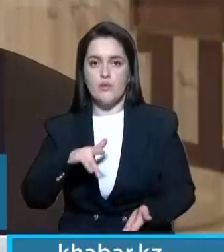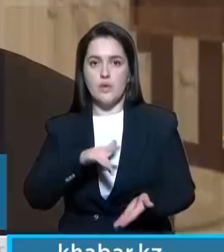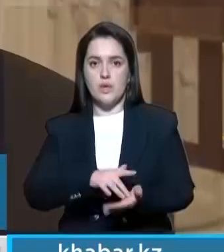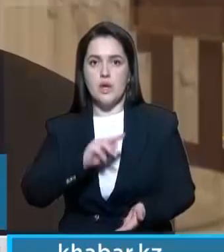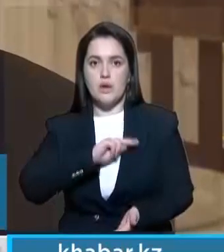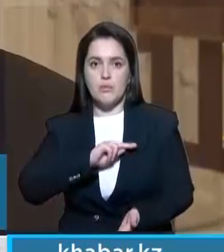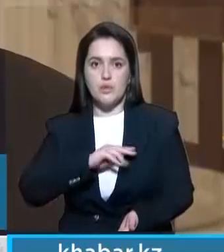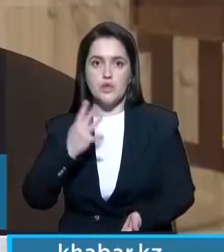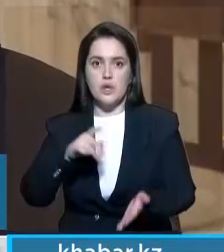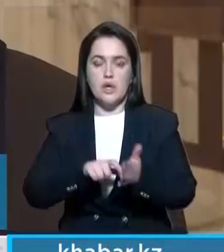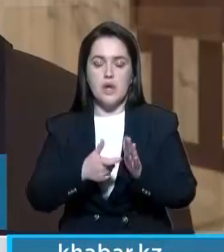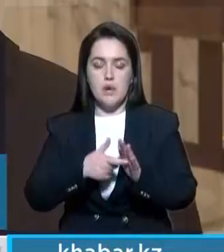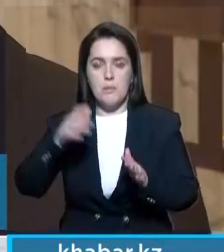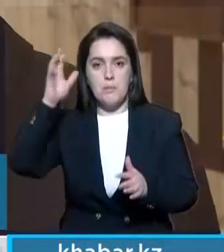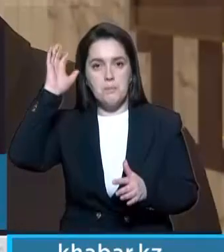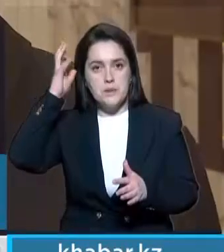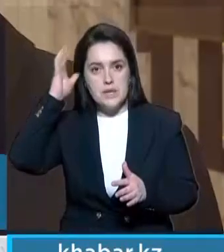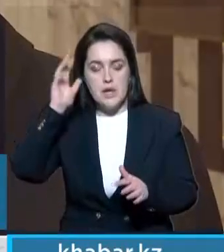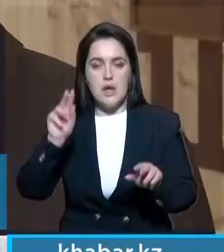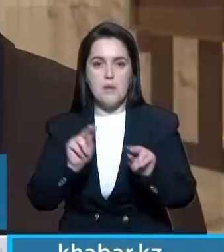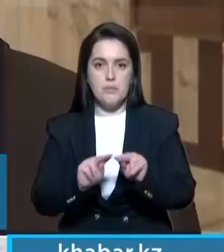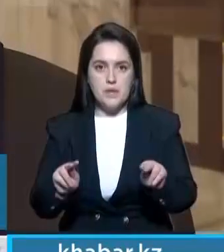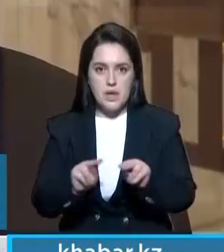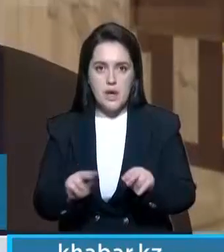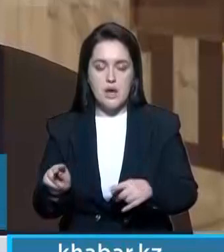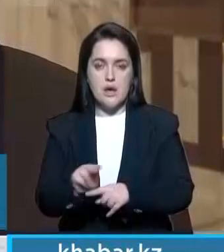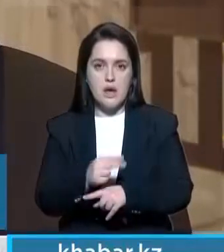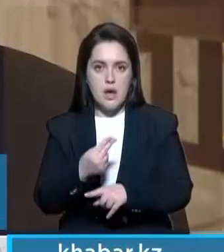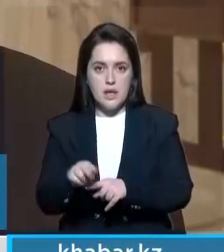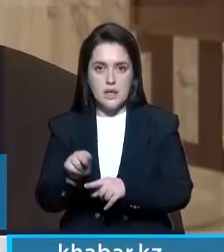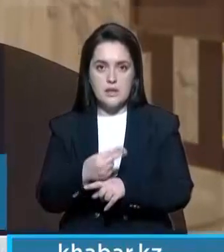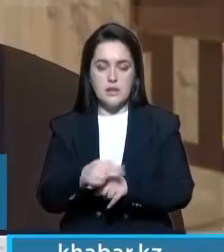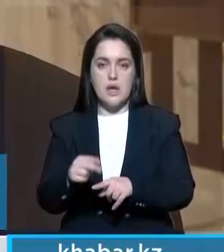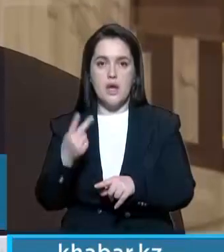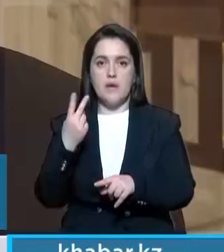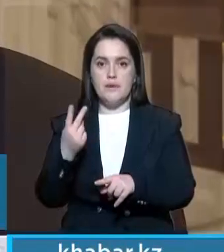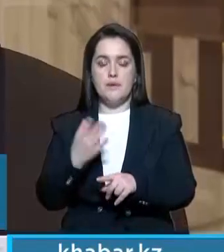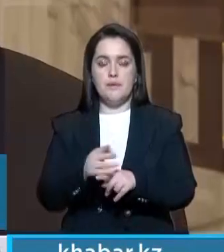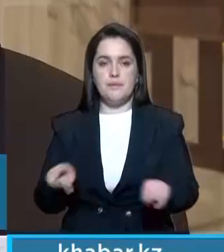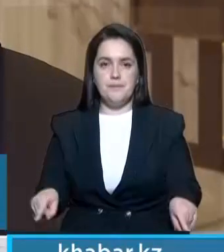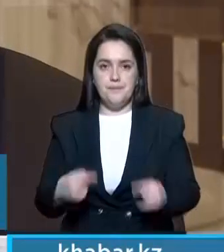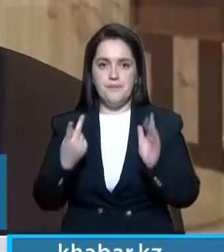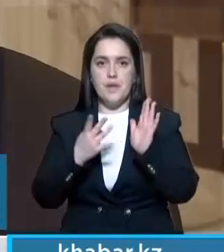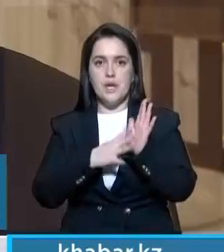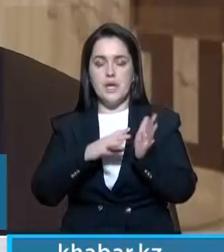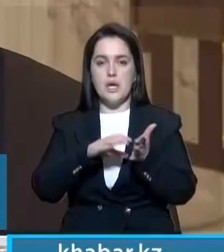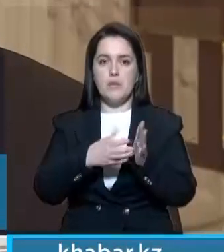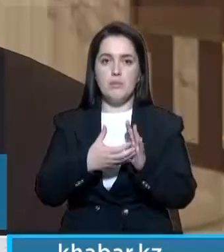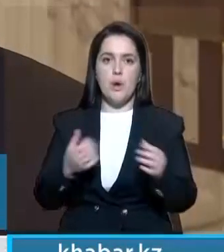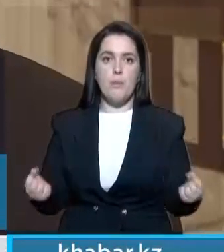4 кабинета психологической, педагогической коррекции, 2 реабилитационных центра, 29 кабинетов